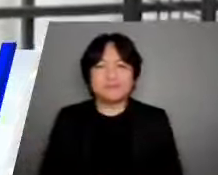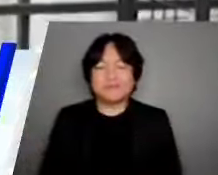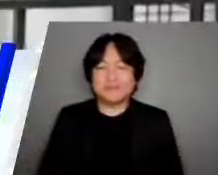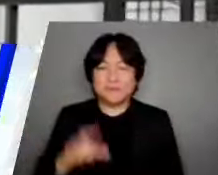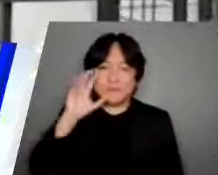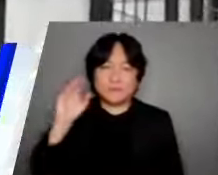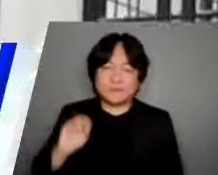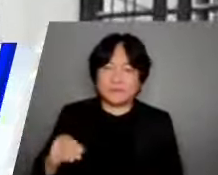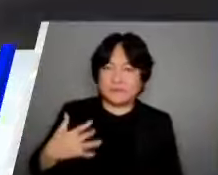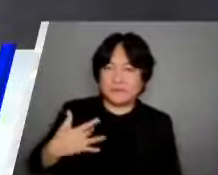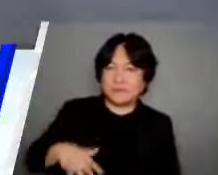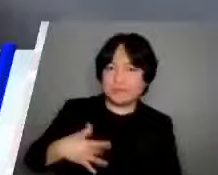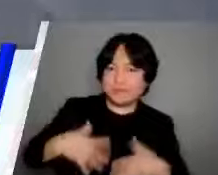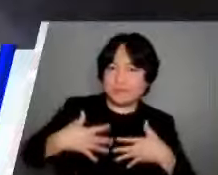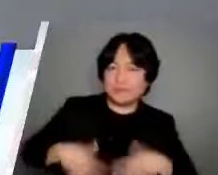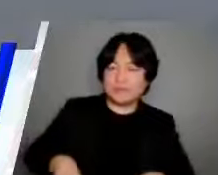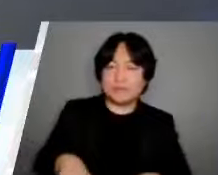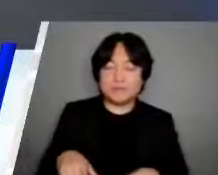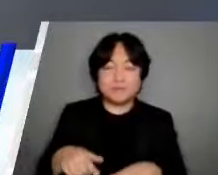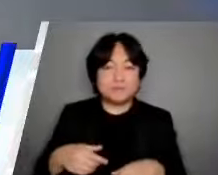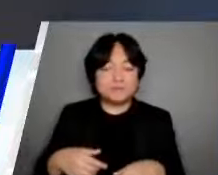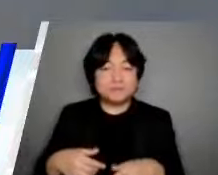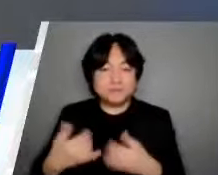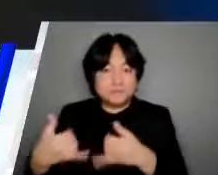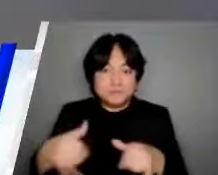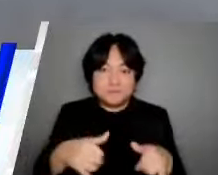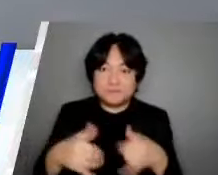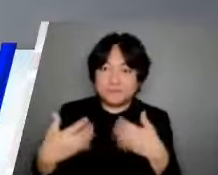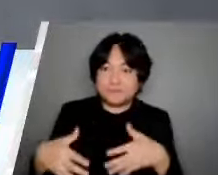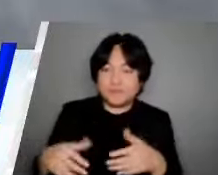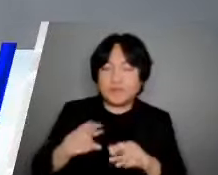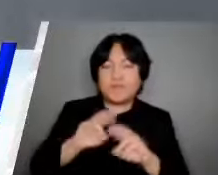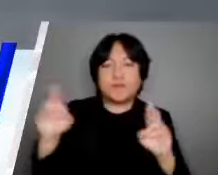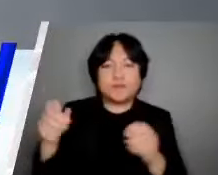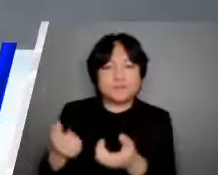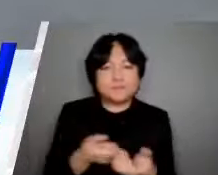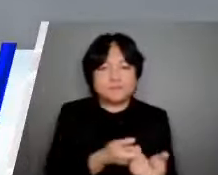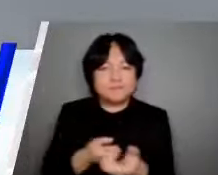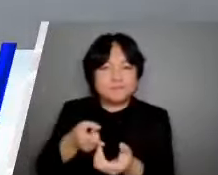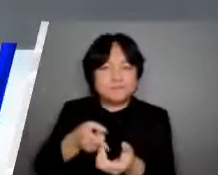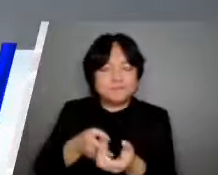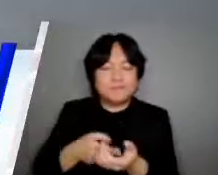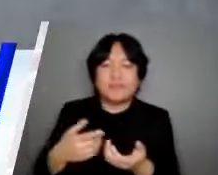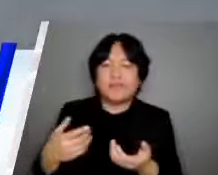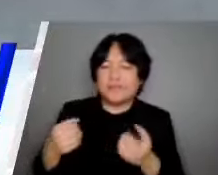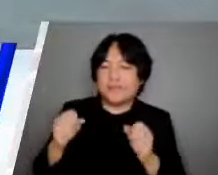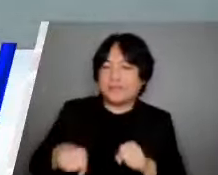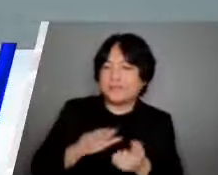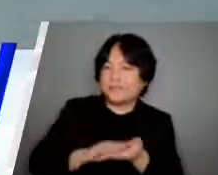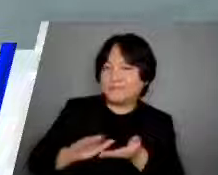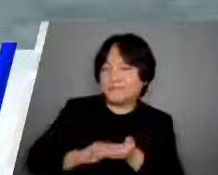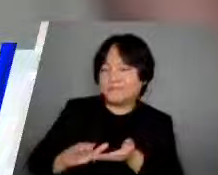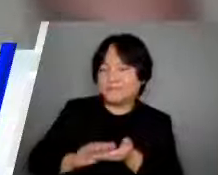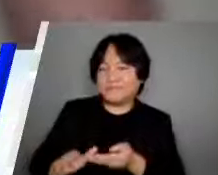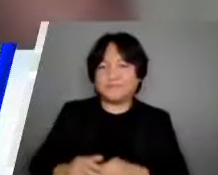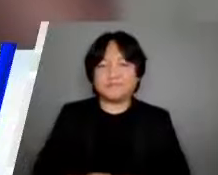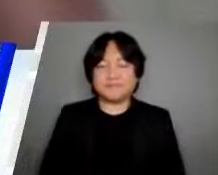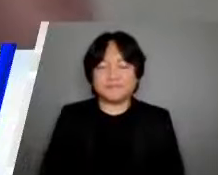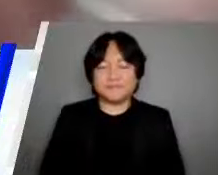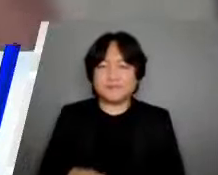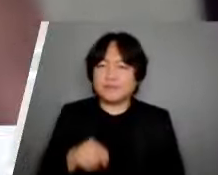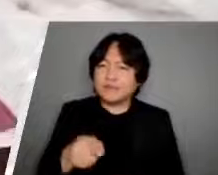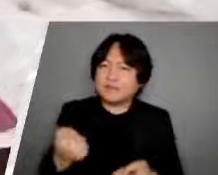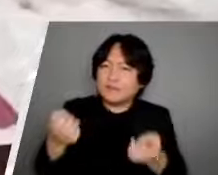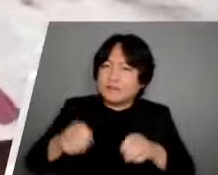Matapos ang laro, maaaring magbanlaw ang mga kalahok gamit ang fire hose ng mga bumbero. Layuning event na makalikom ng pera para